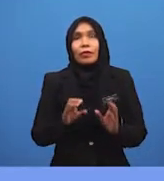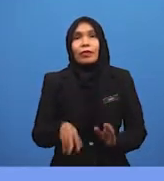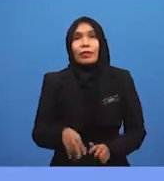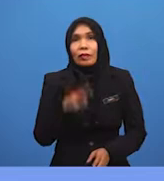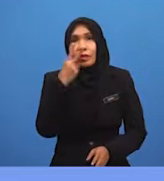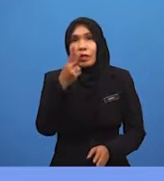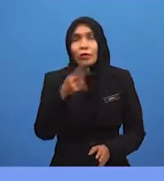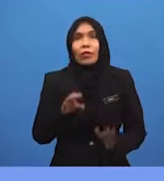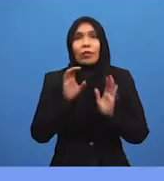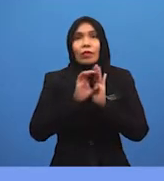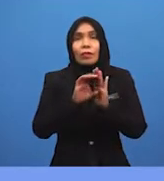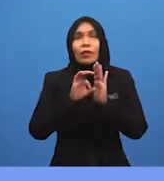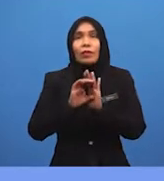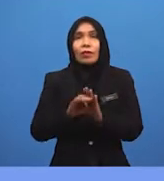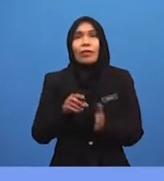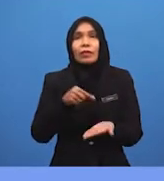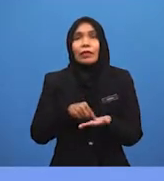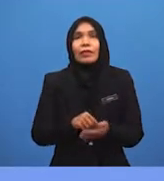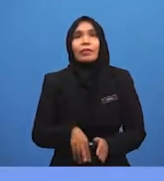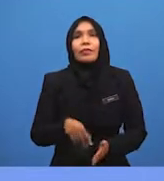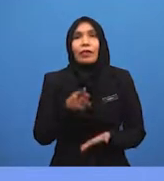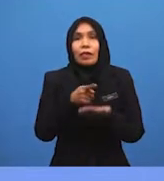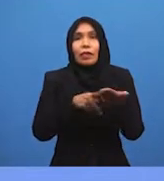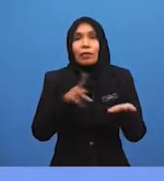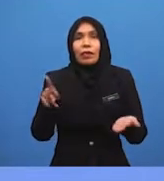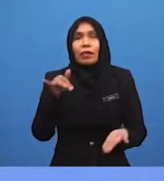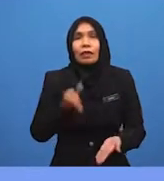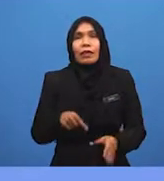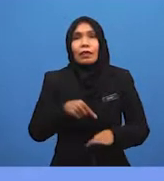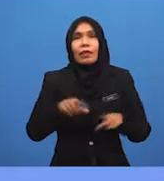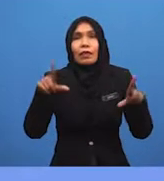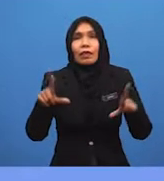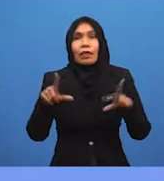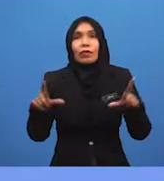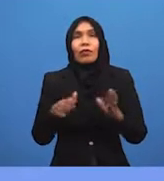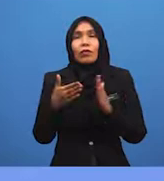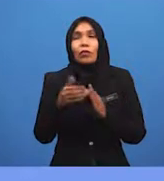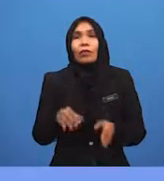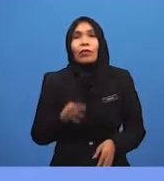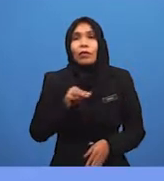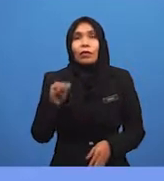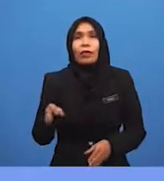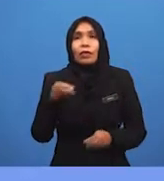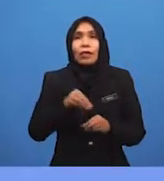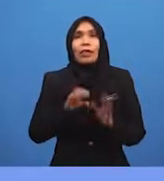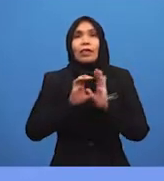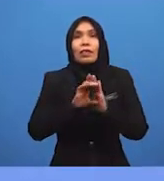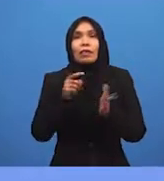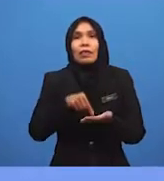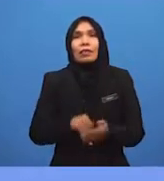ini. Apakah yang dilakukan oleh murid-murid dalam gambar itu? Ya, bagus